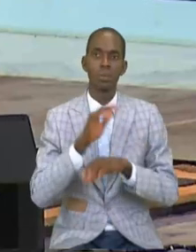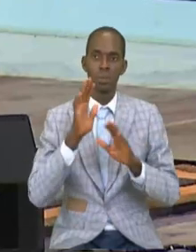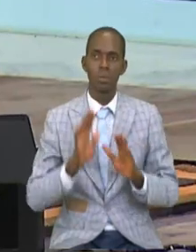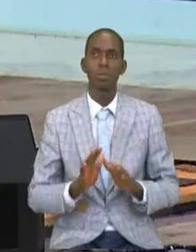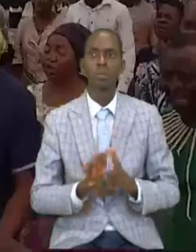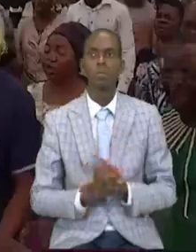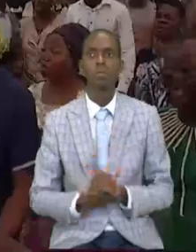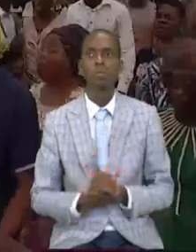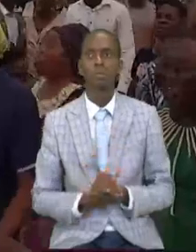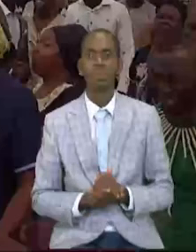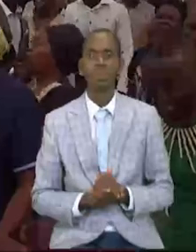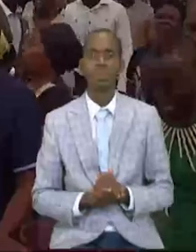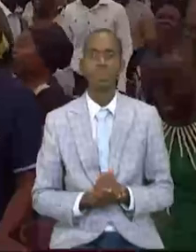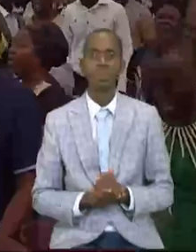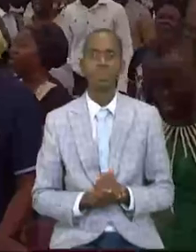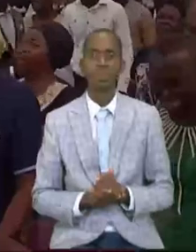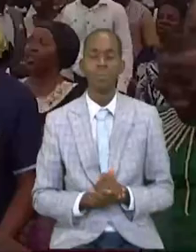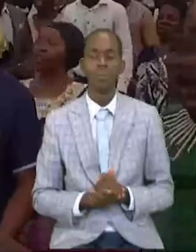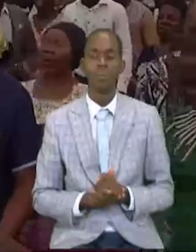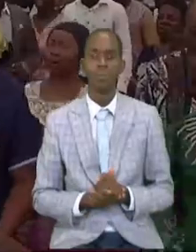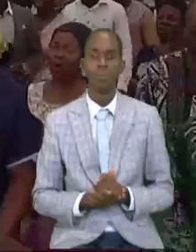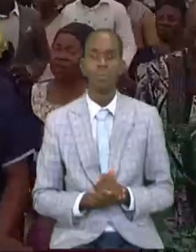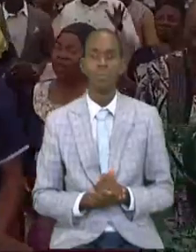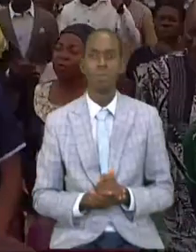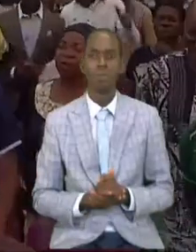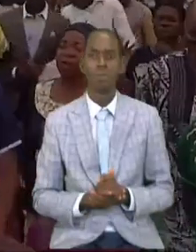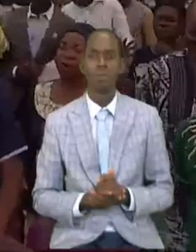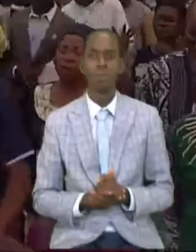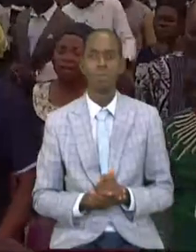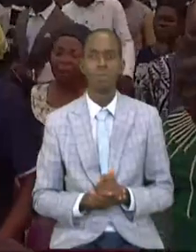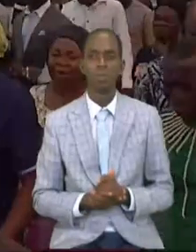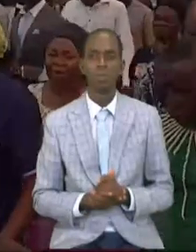Il est plus que vainqueur, tu es plus que vainqueur.